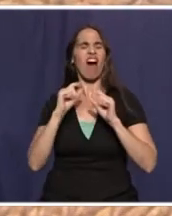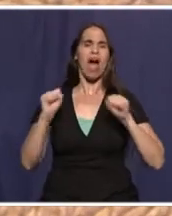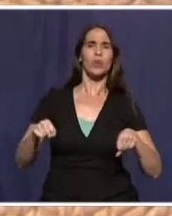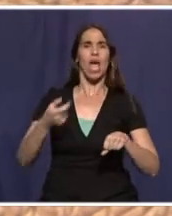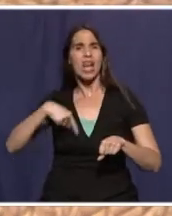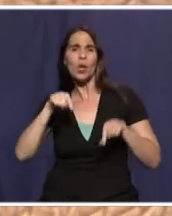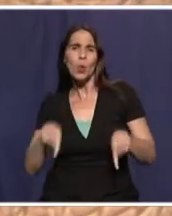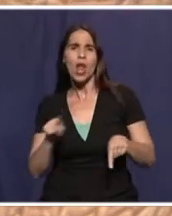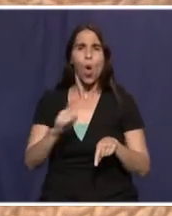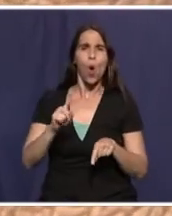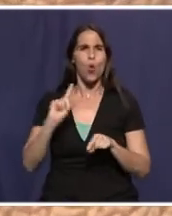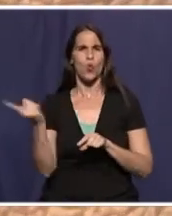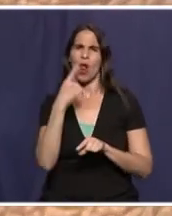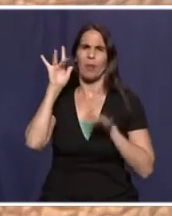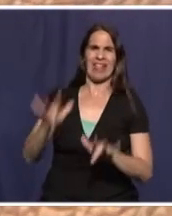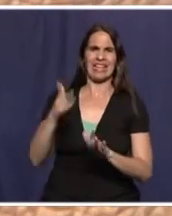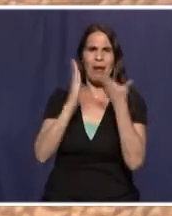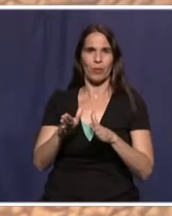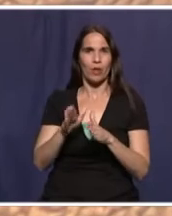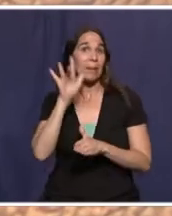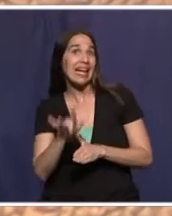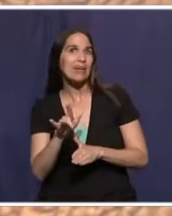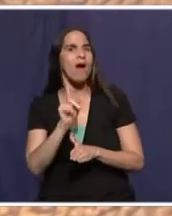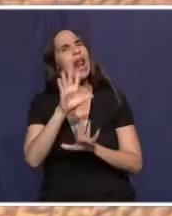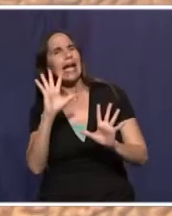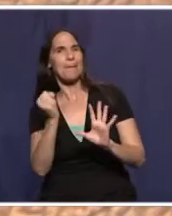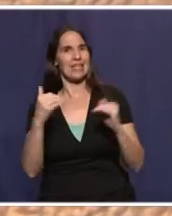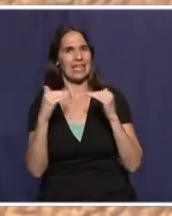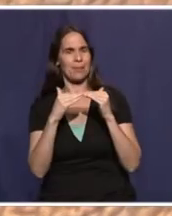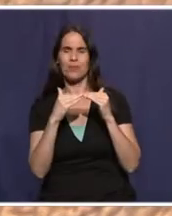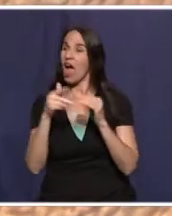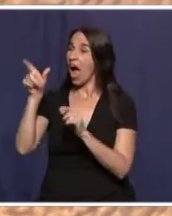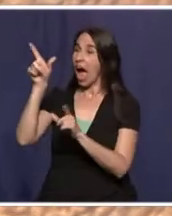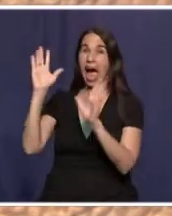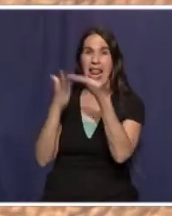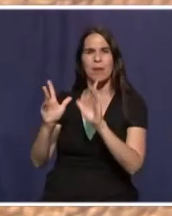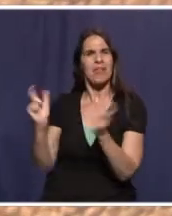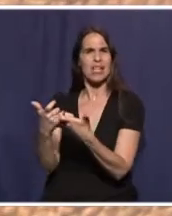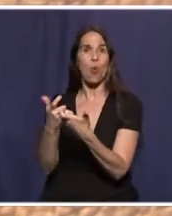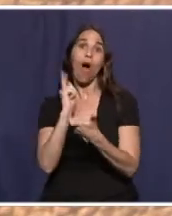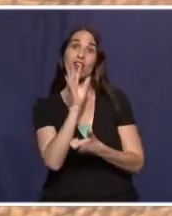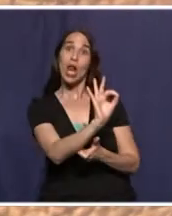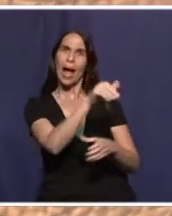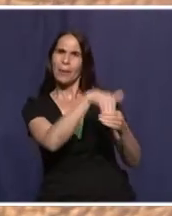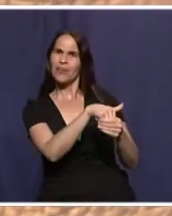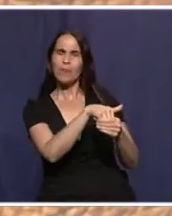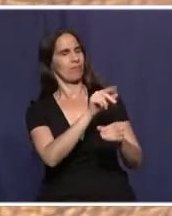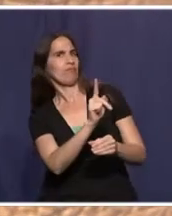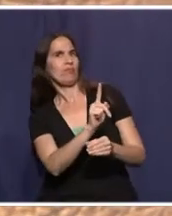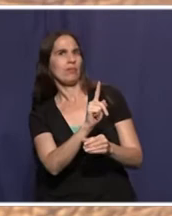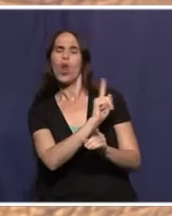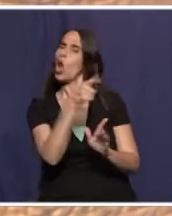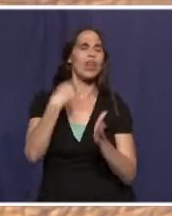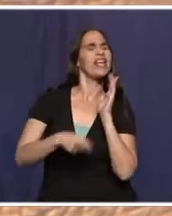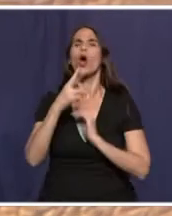הרי כאן, לא? כולנו מגנים אלימות. מגנים, אך רק שזה מתאים. עצרו את האלימים המגיעים מבחוץ, אך שלכם מבפנים. לא נקנה מהם